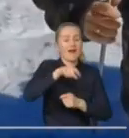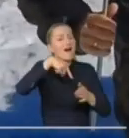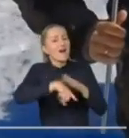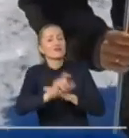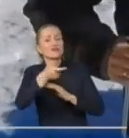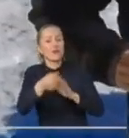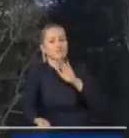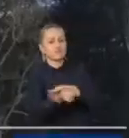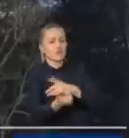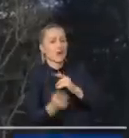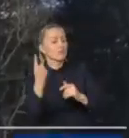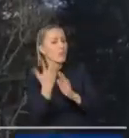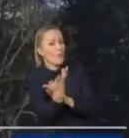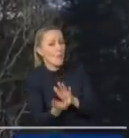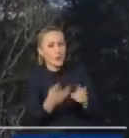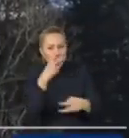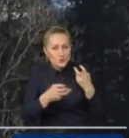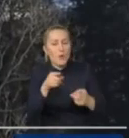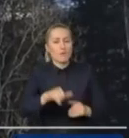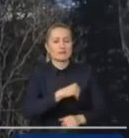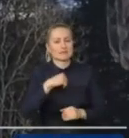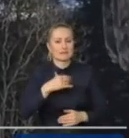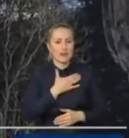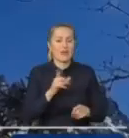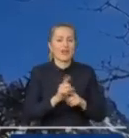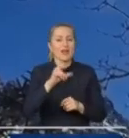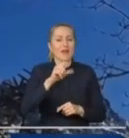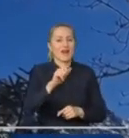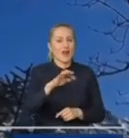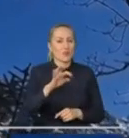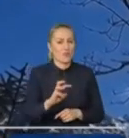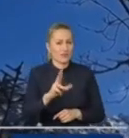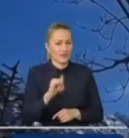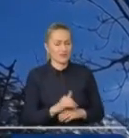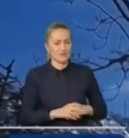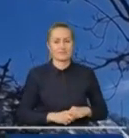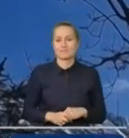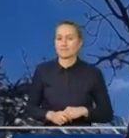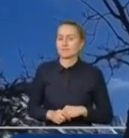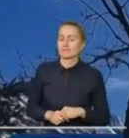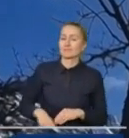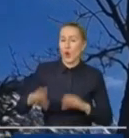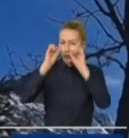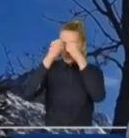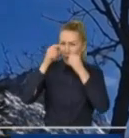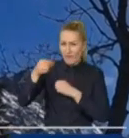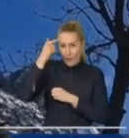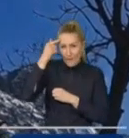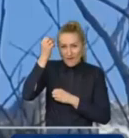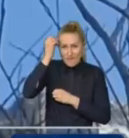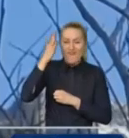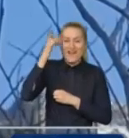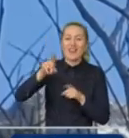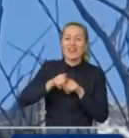tu nadajniki. Taki trening można odbyć również samodzielnie na kalatówkach. Nie tylko sowy to mądre głowy. Te z rodziny krukowatych,